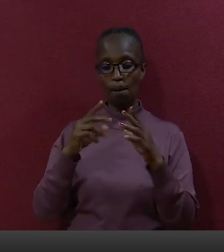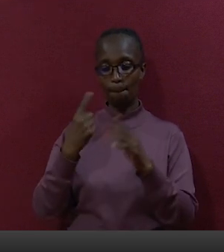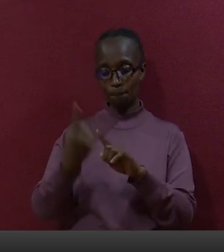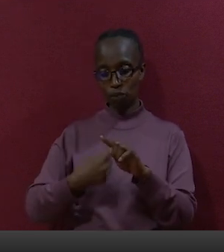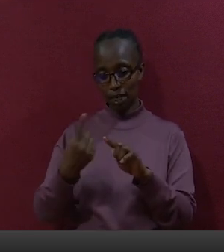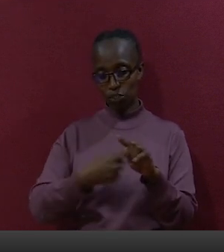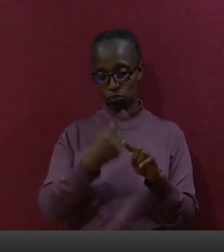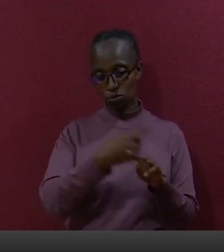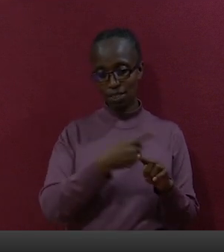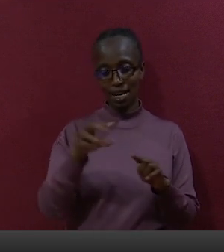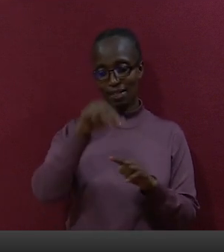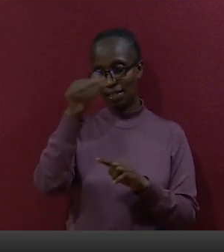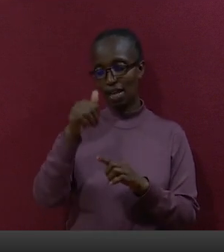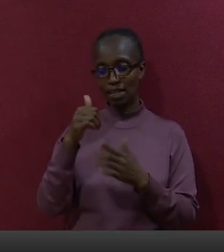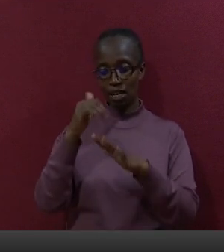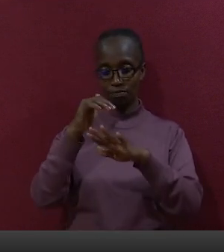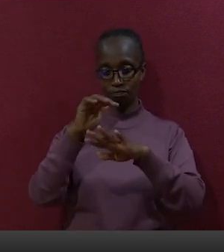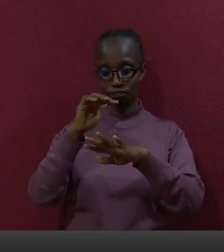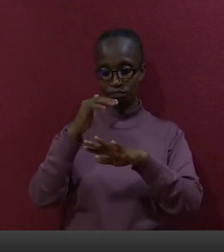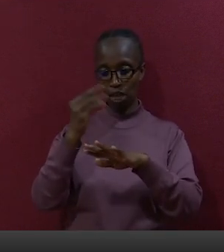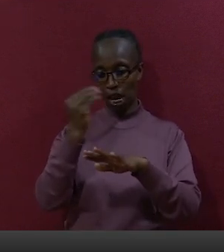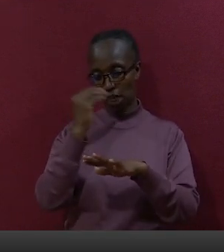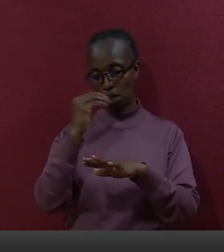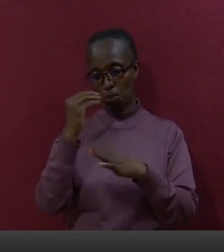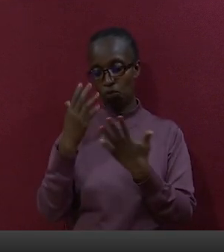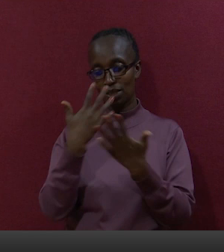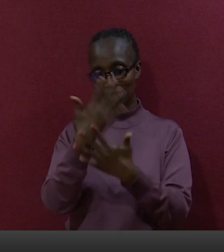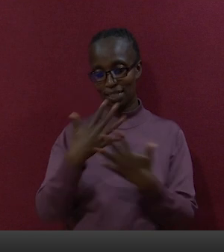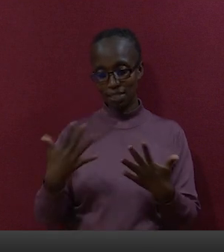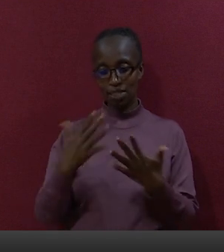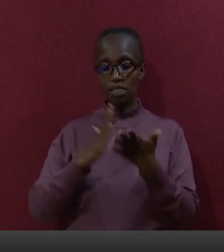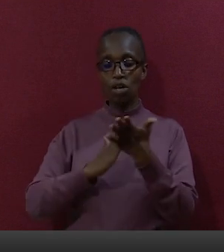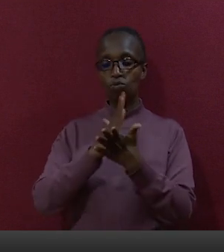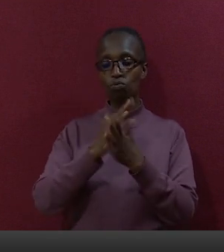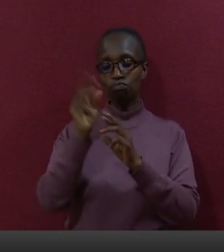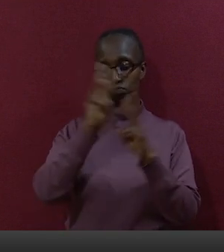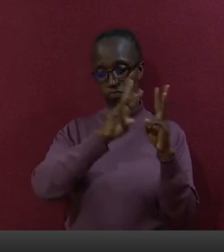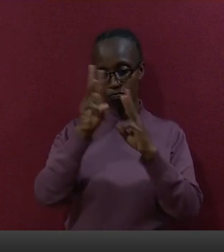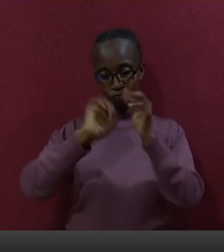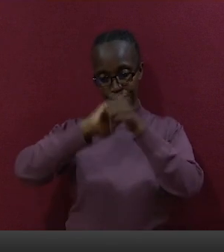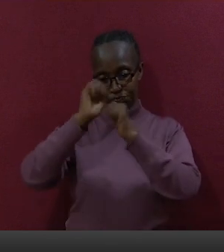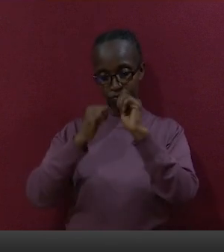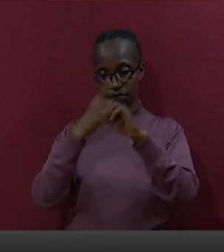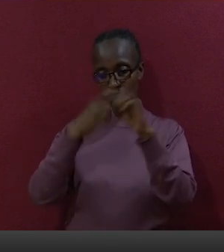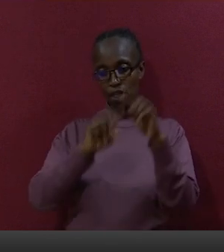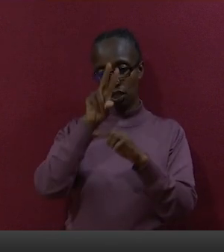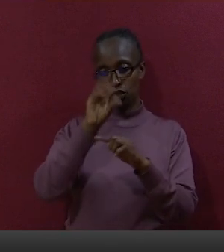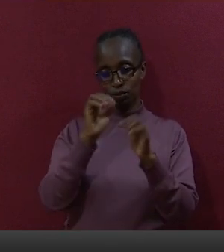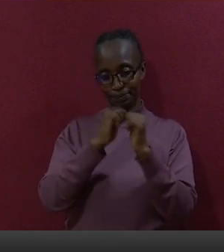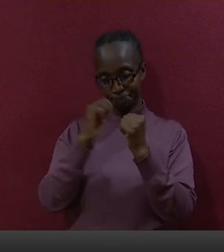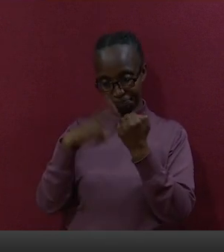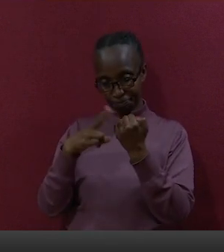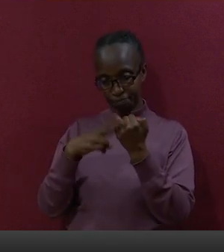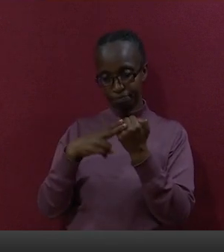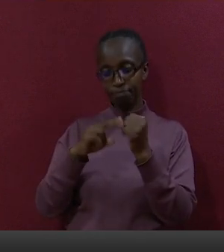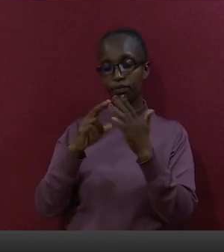coffee, sugarcane, potatoes, rice, tea, cotton, edible oils and tomatoes. Kutokana na mabadiliko ya hali ya hewa,